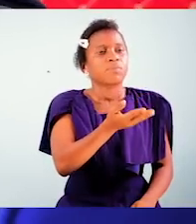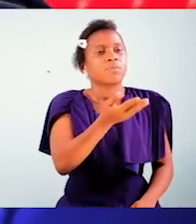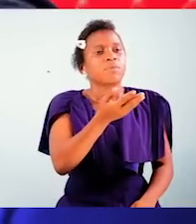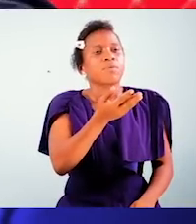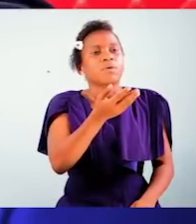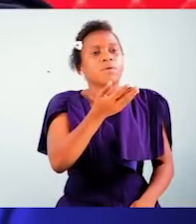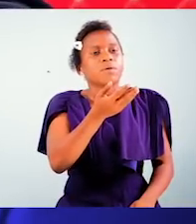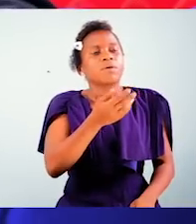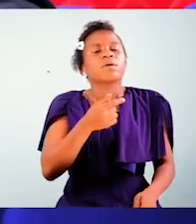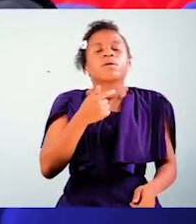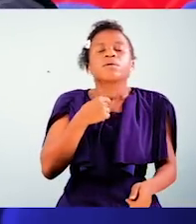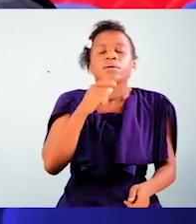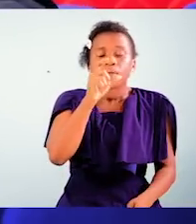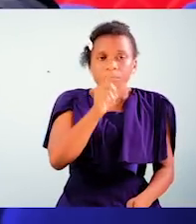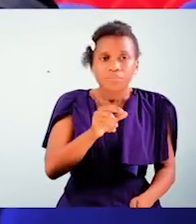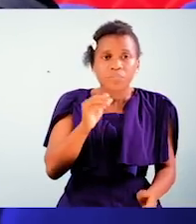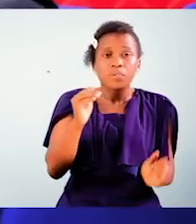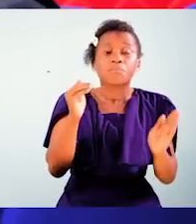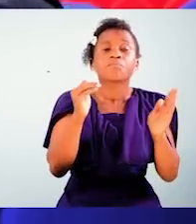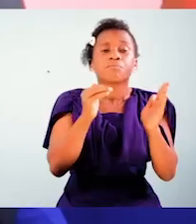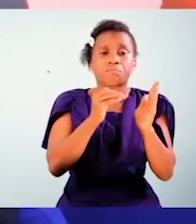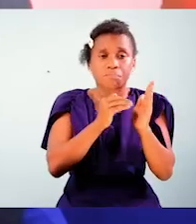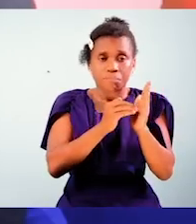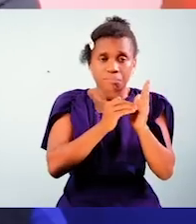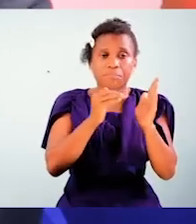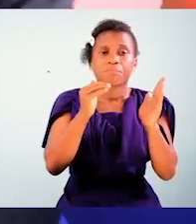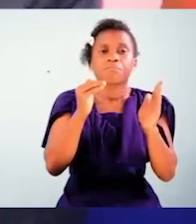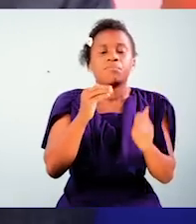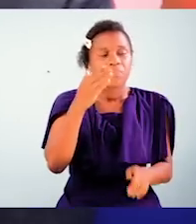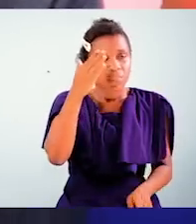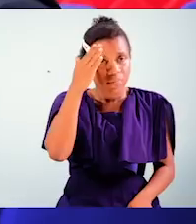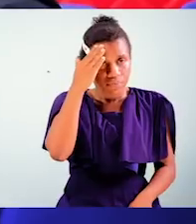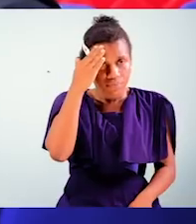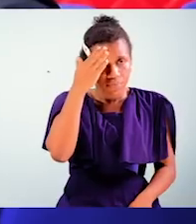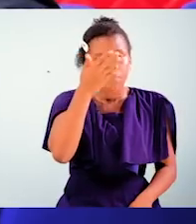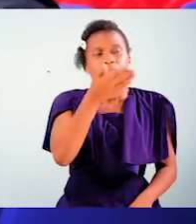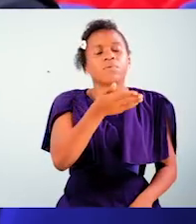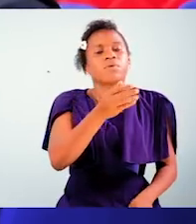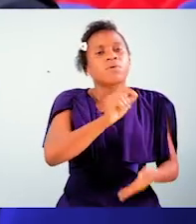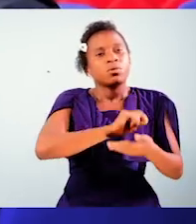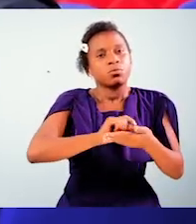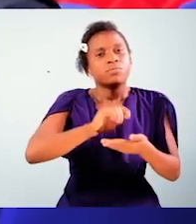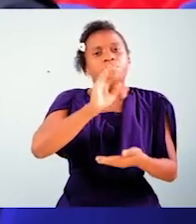ambaye anatambulika kwanza na katiba. Katiba inamtaja ndio kwamba ofisi yake